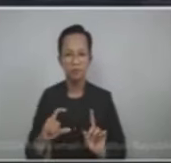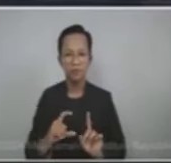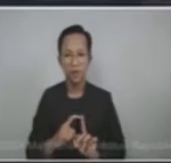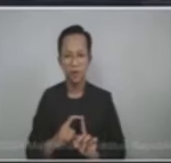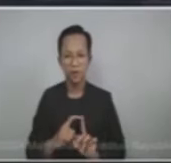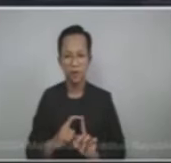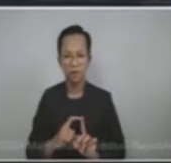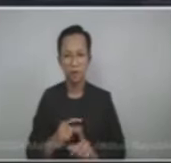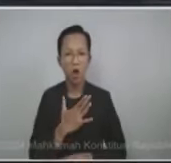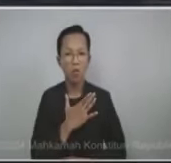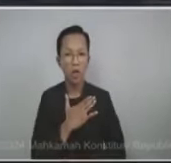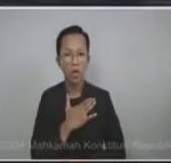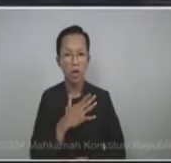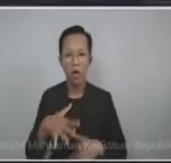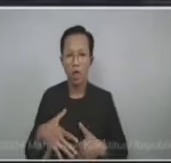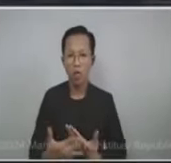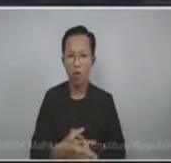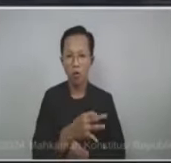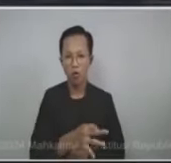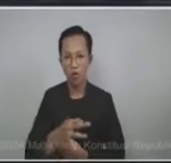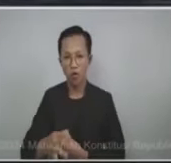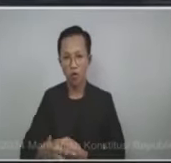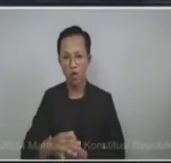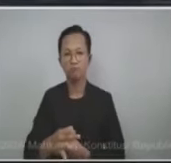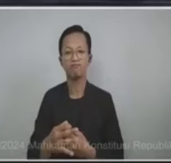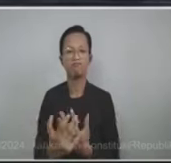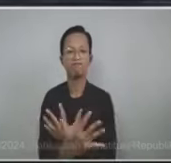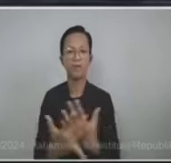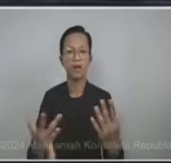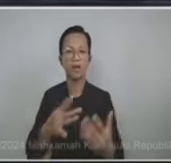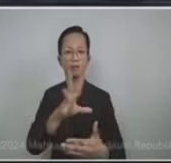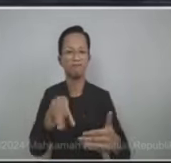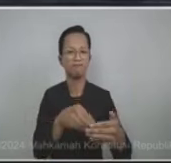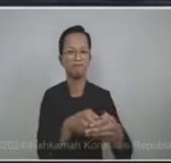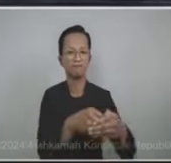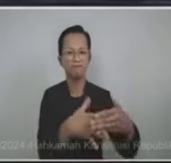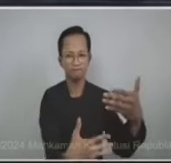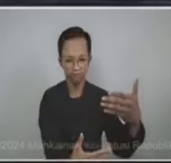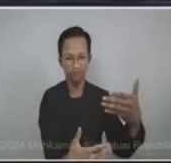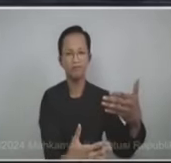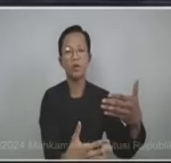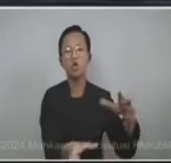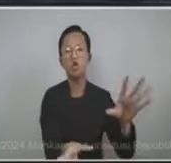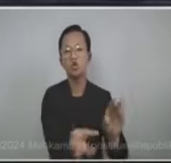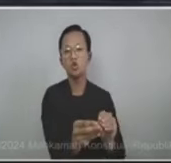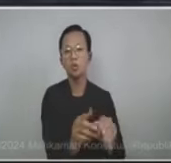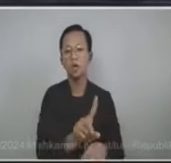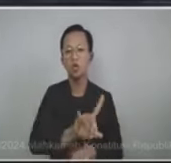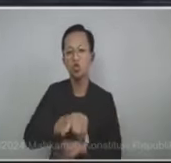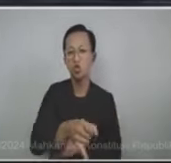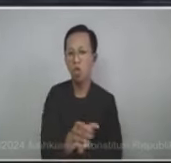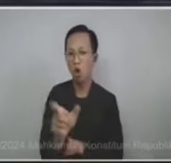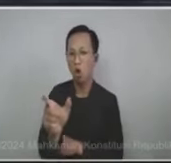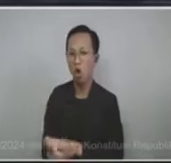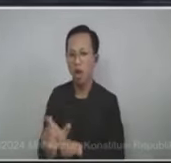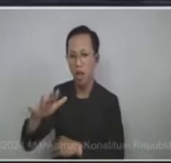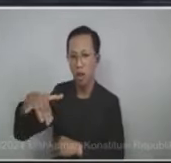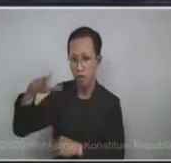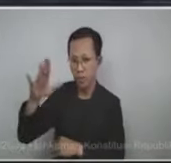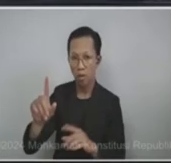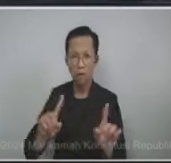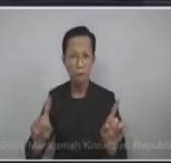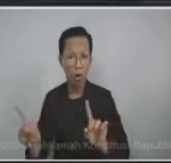atau kota dengan jumlah penduduk yang termuat pada daftar pemilih tetap lebih dari 1 juta jiwa partai politik atau gabungan partai